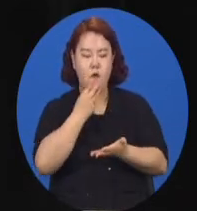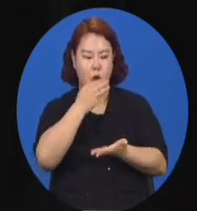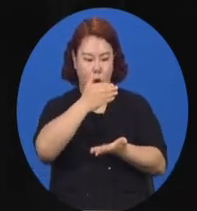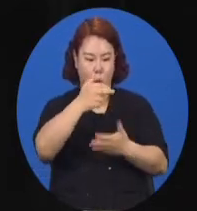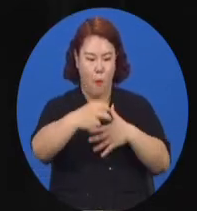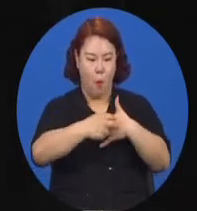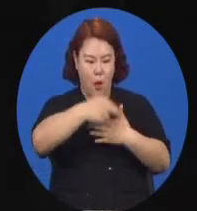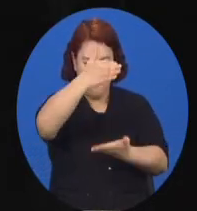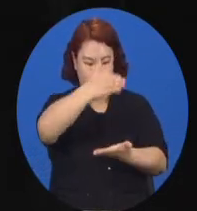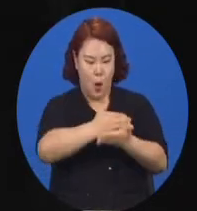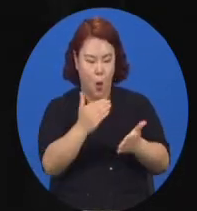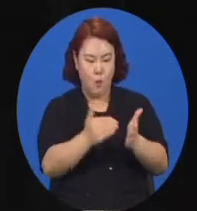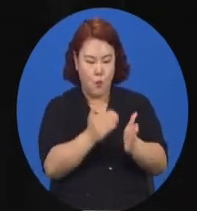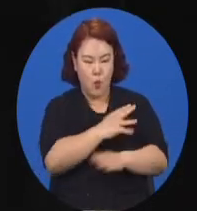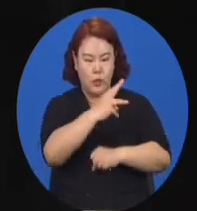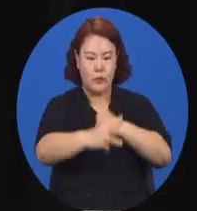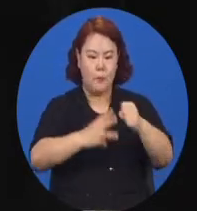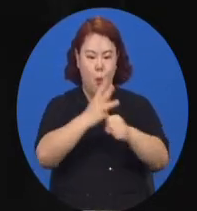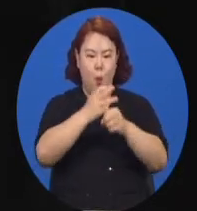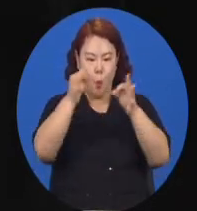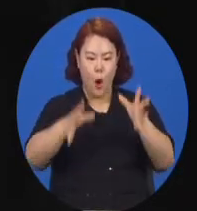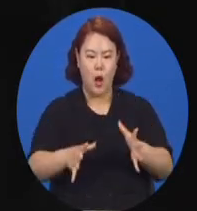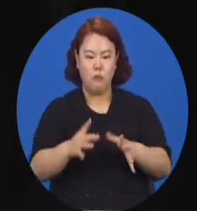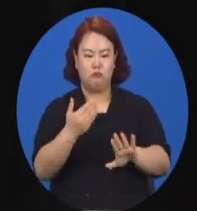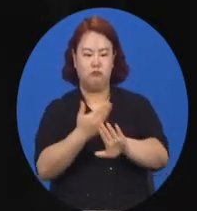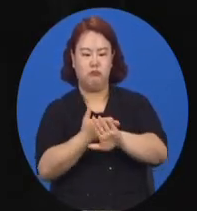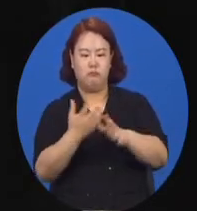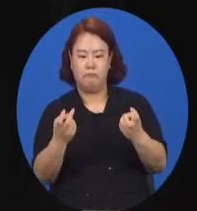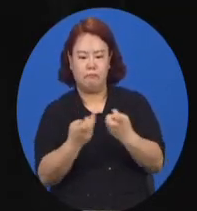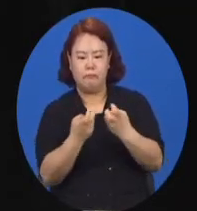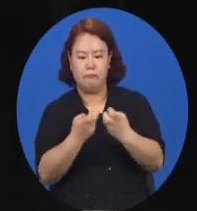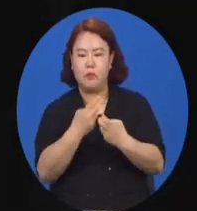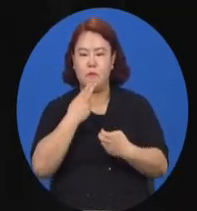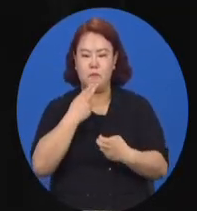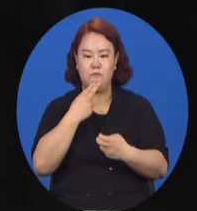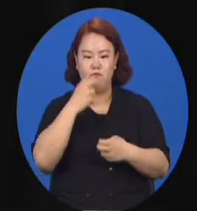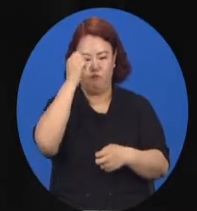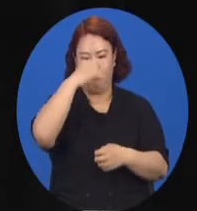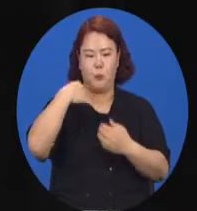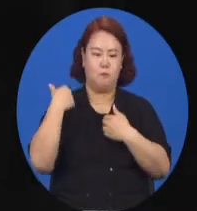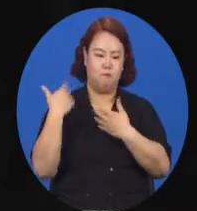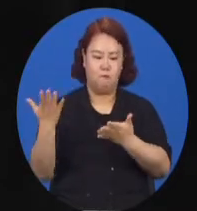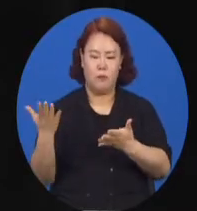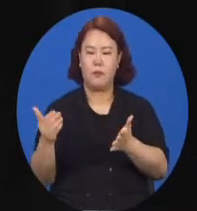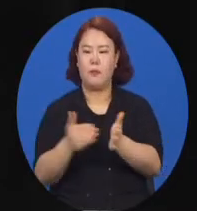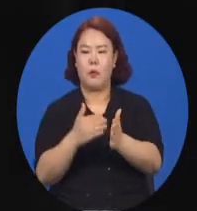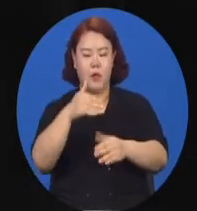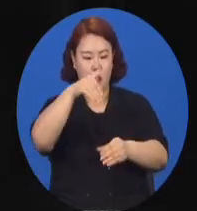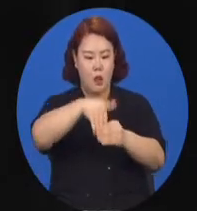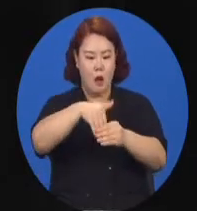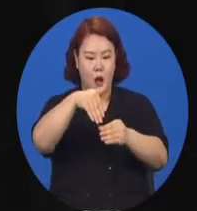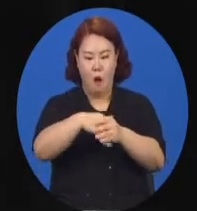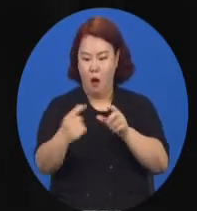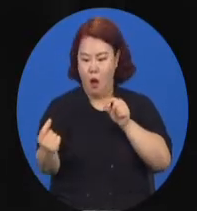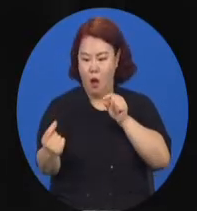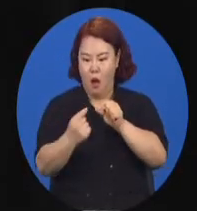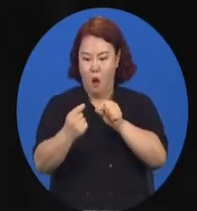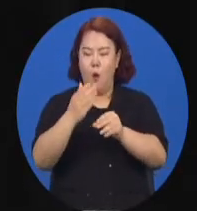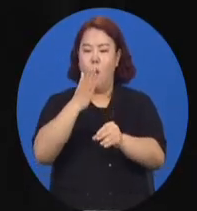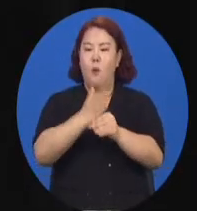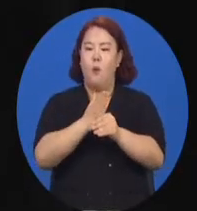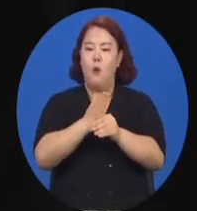후 3년 동안 별다른 조치 없이 방관하다가 선거가 가까이 왔을